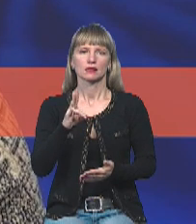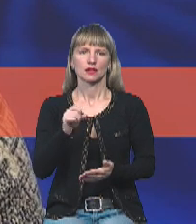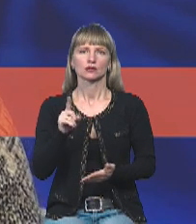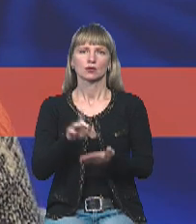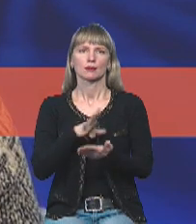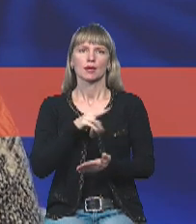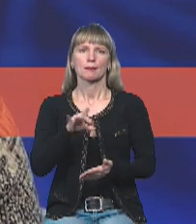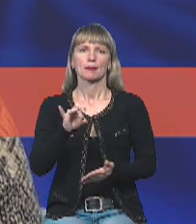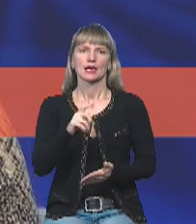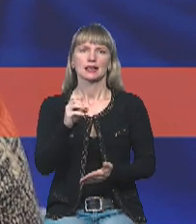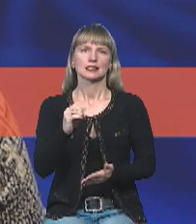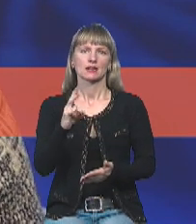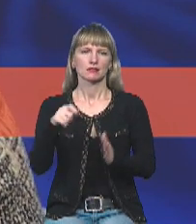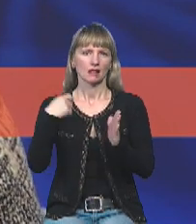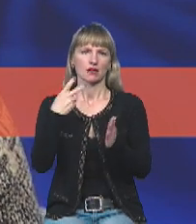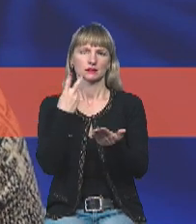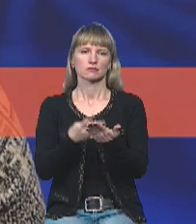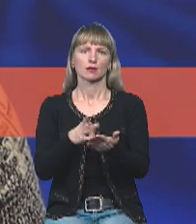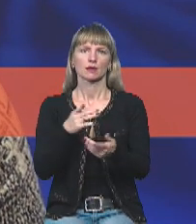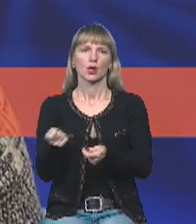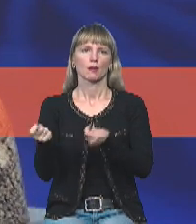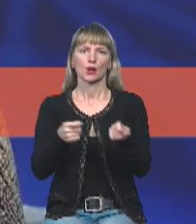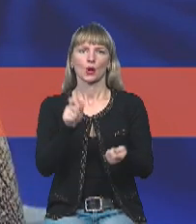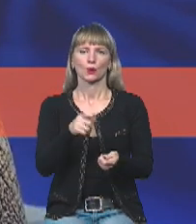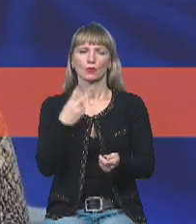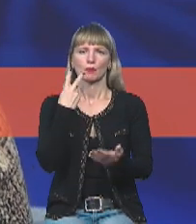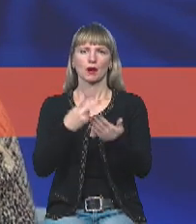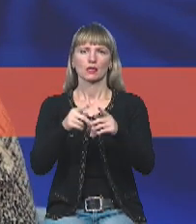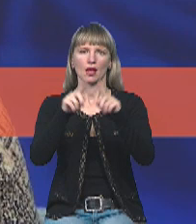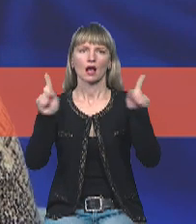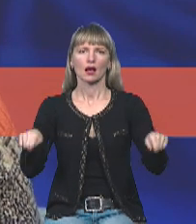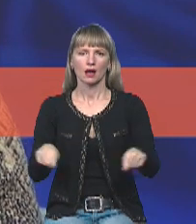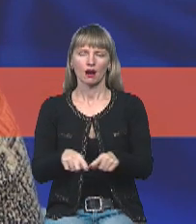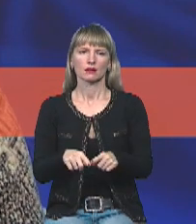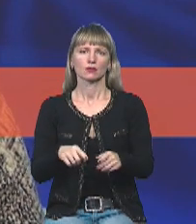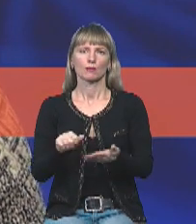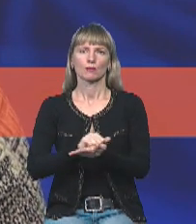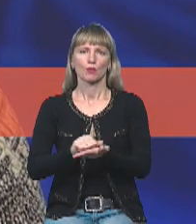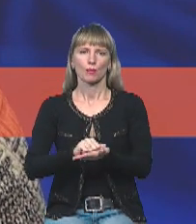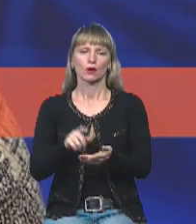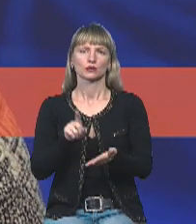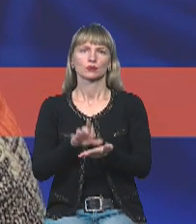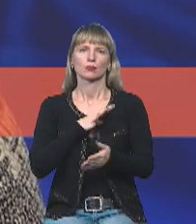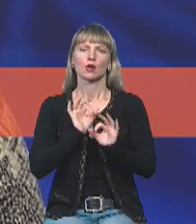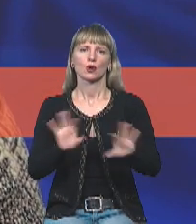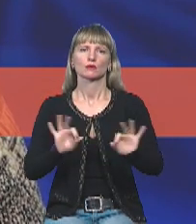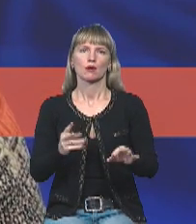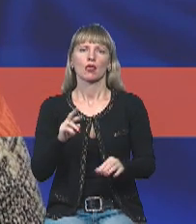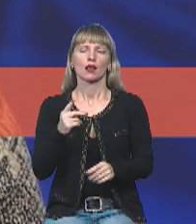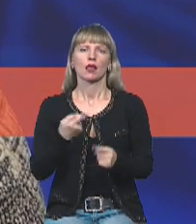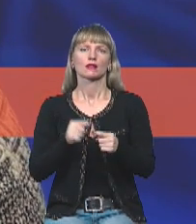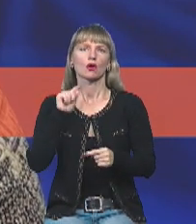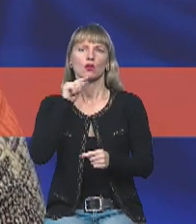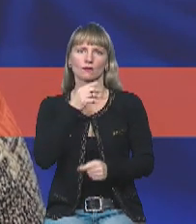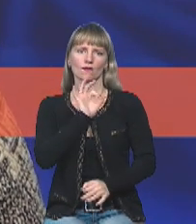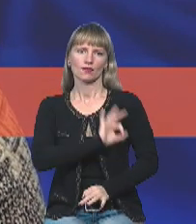збагаченого комбінату. Приїхали люди, екрани, папери, вони повинні були розповісти, наскільки це економічно